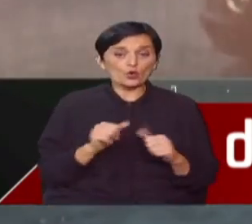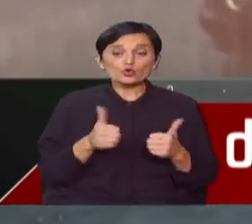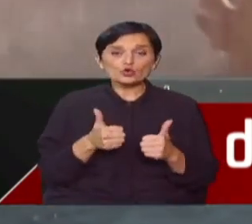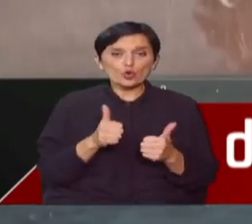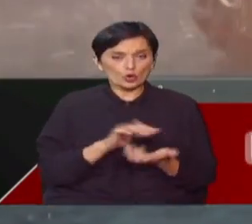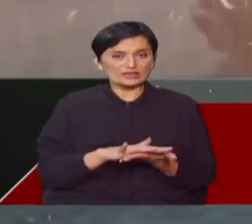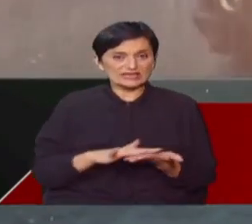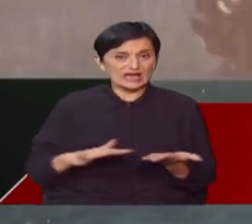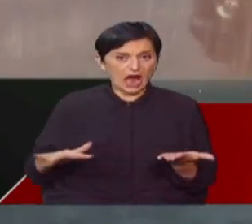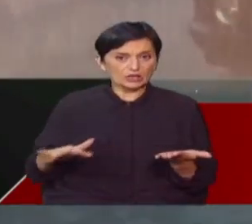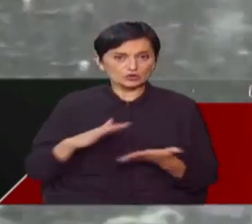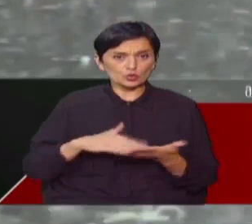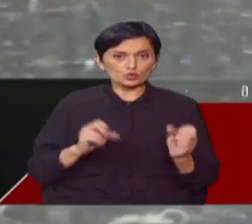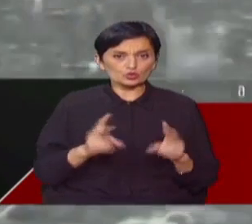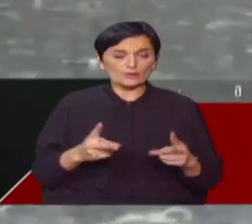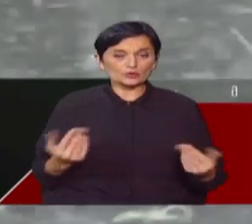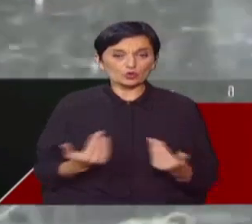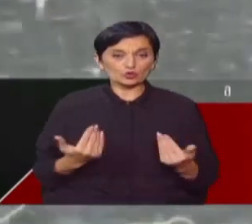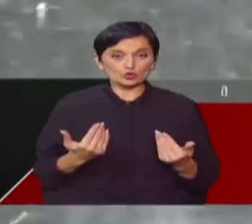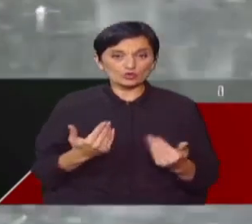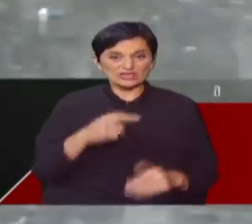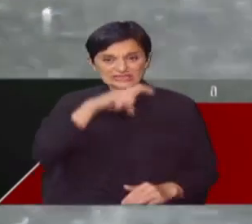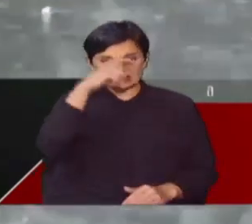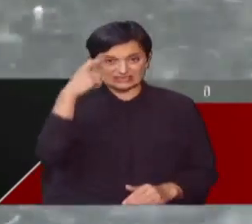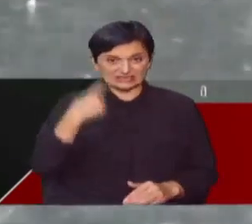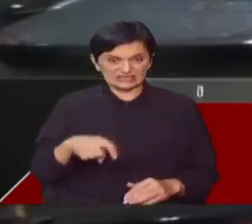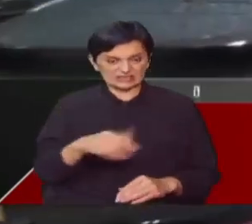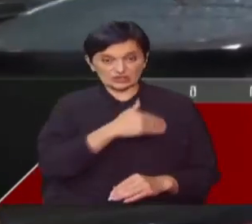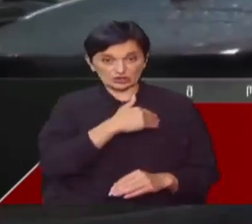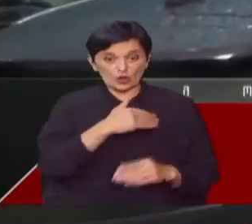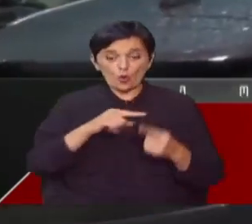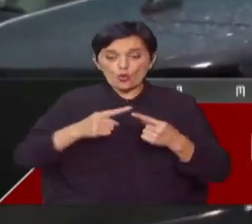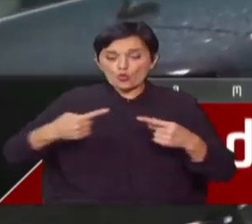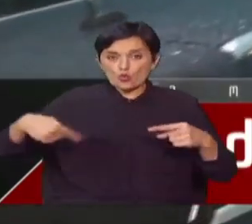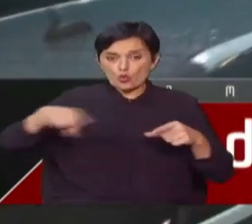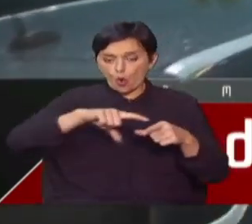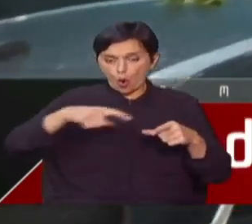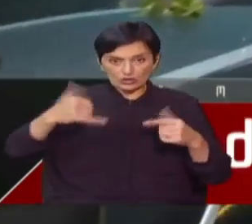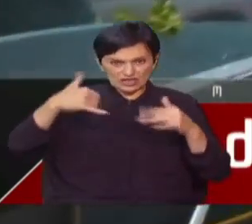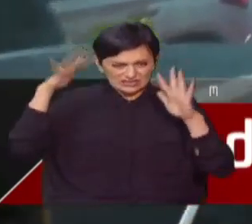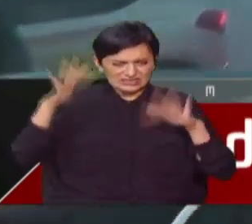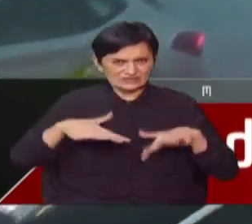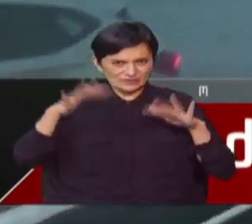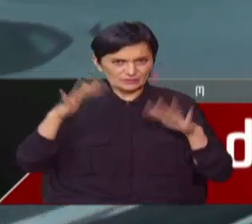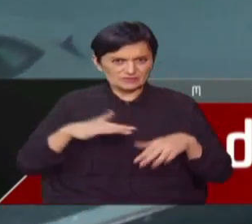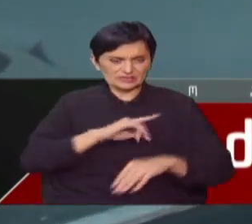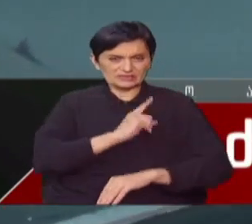unda gaegrzelebinat usaptkho tskhovreba sitskheshi. Dges kontinentis did natsilshi gadaugeblo tsvims.